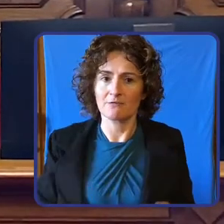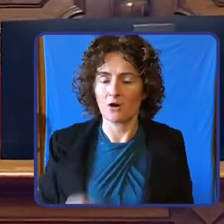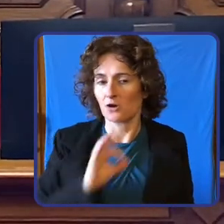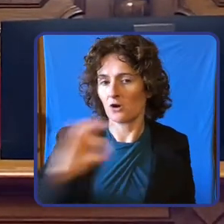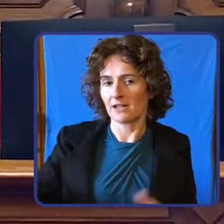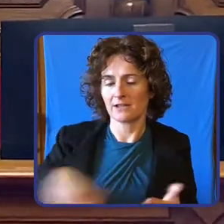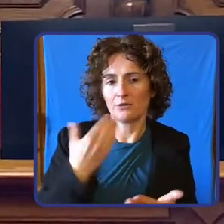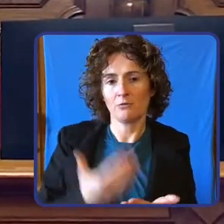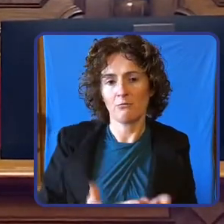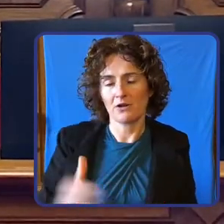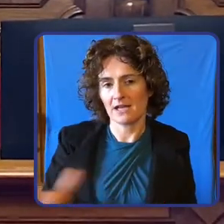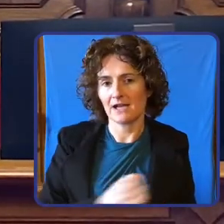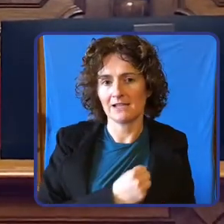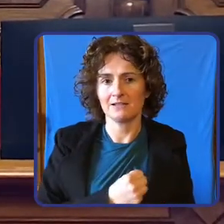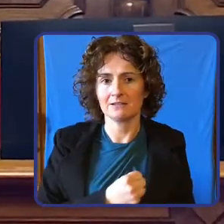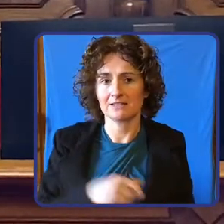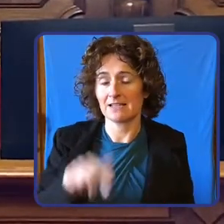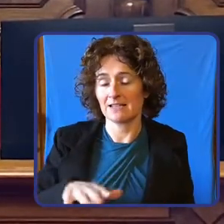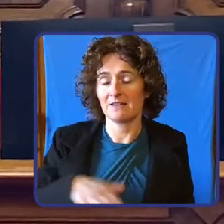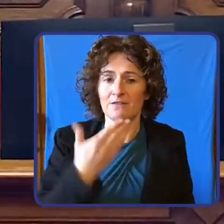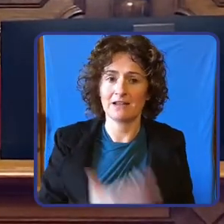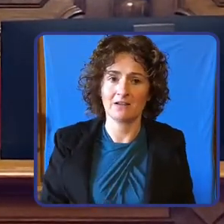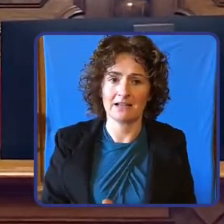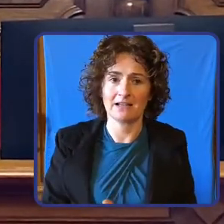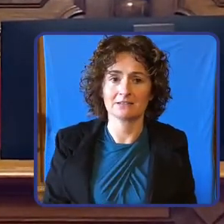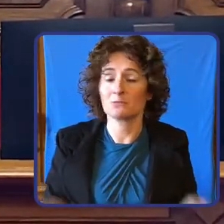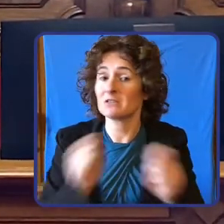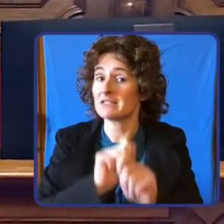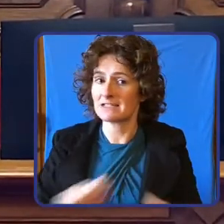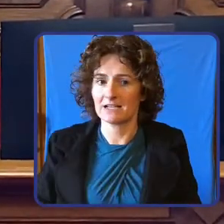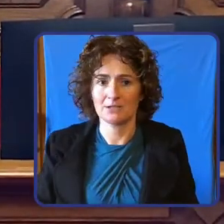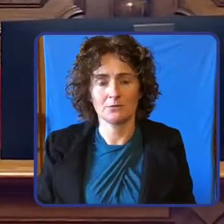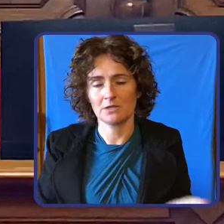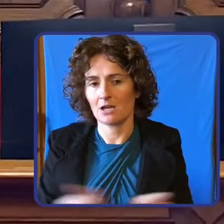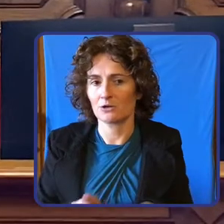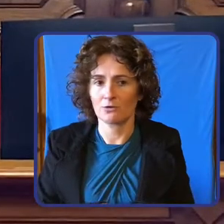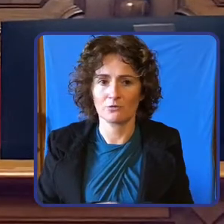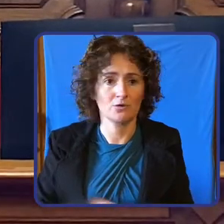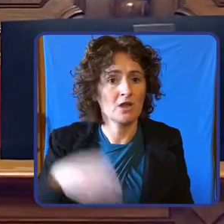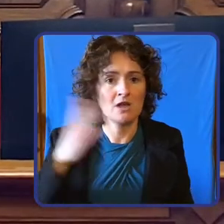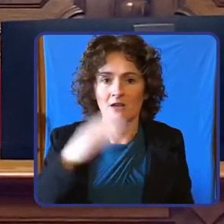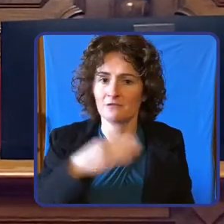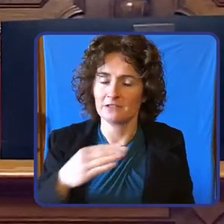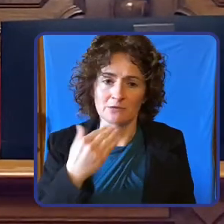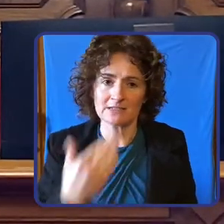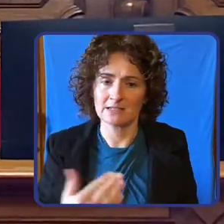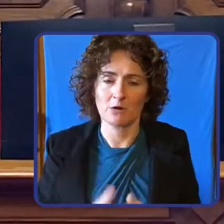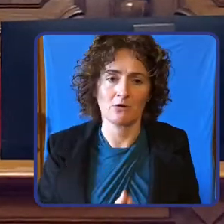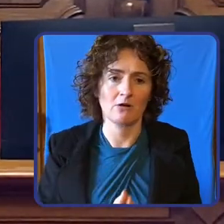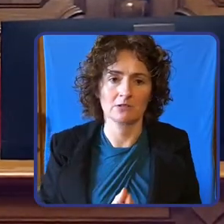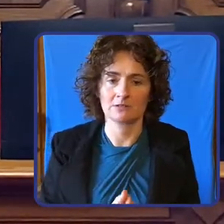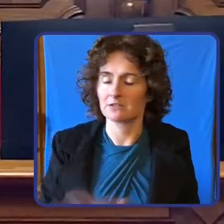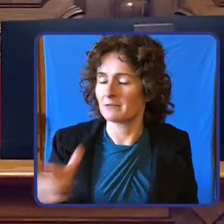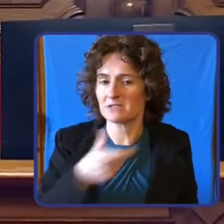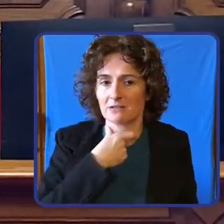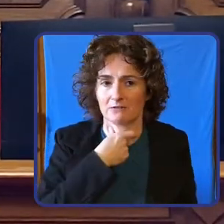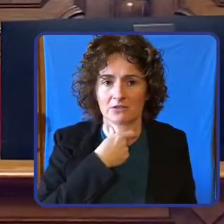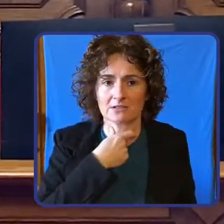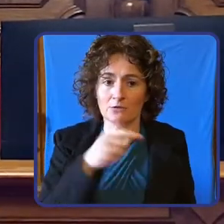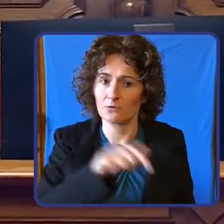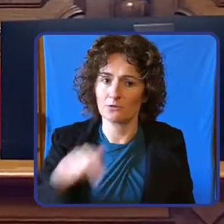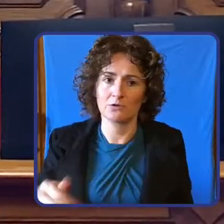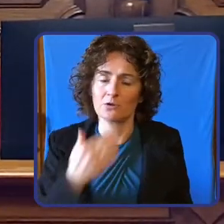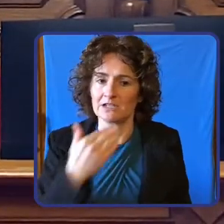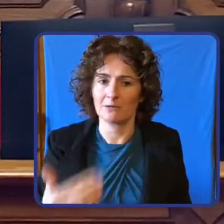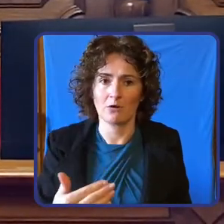felajánlottam önöknek, emlékeznek, két évvel ezelőtt, hogy zárjuk ki a rokonokat. A Fidesz nem szavazta meg. Önök nem akarták kizárni a